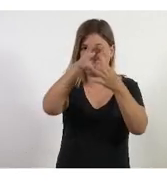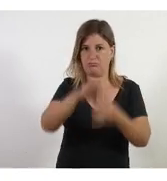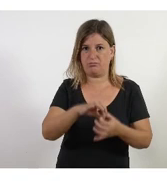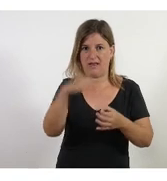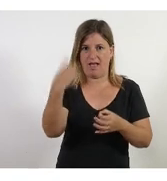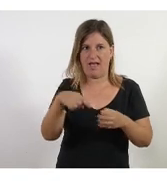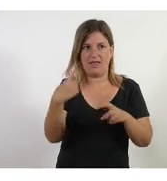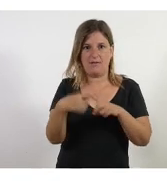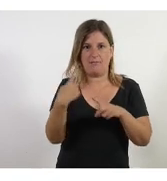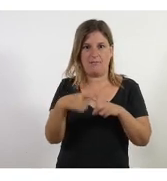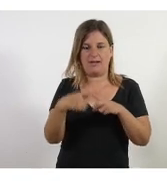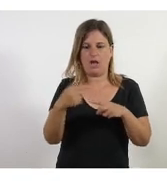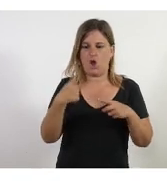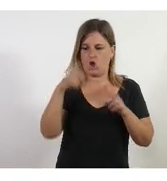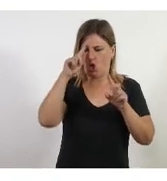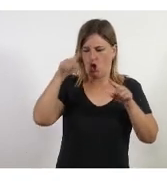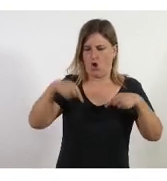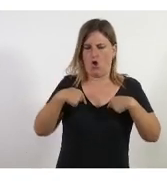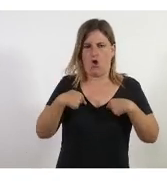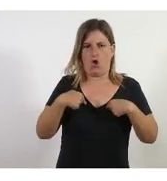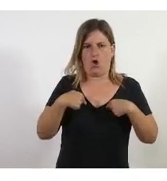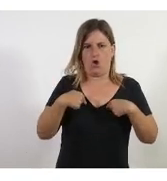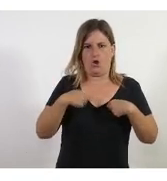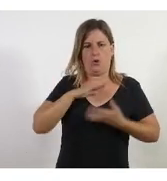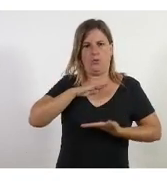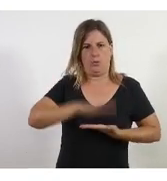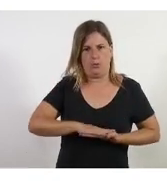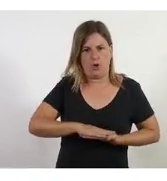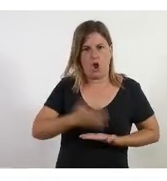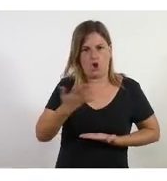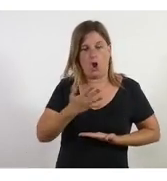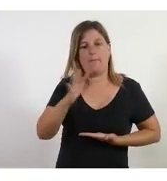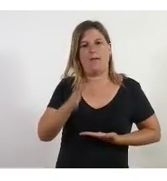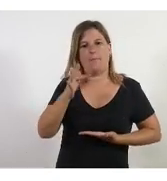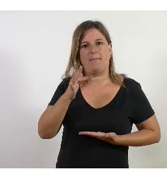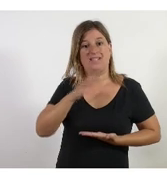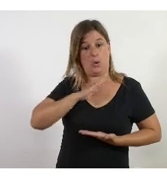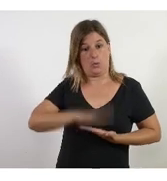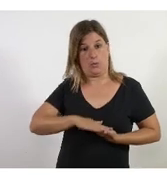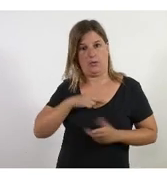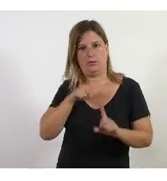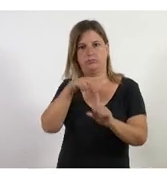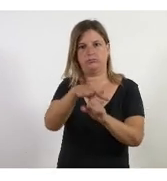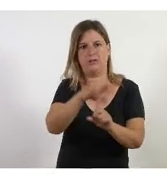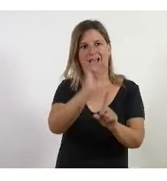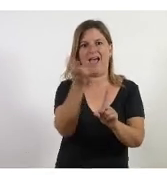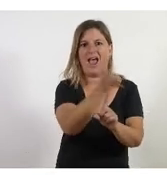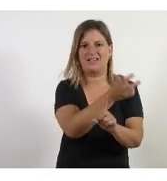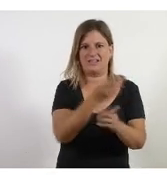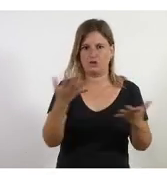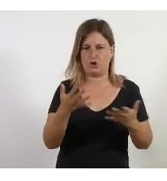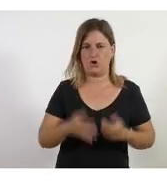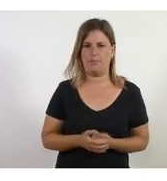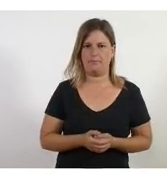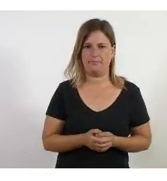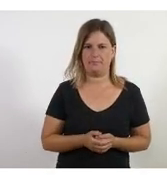aquella energia i al mateix temps com ell té calma o gestiona la situació. A veure què li pots dir a en